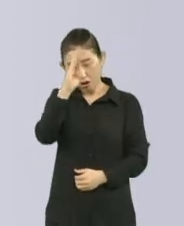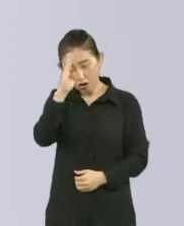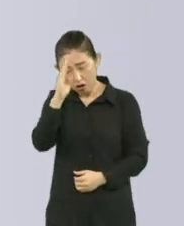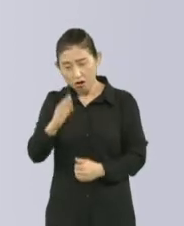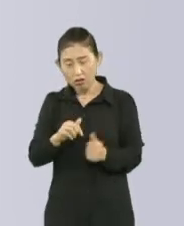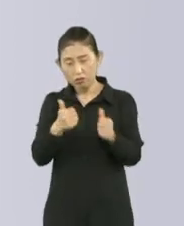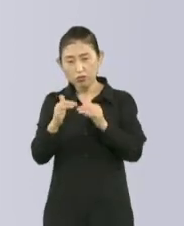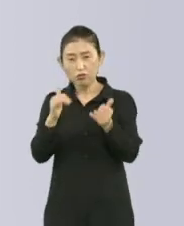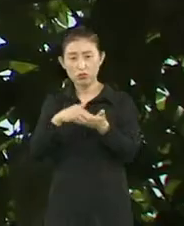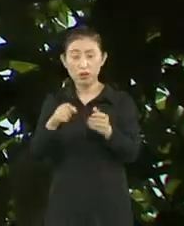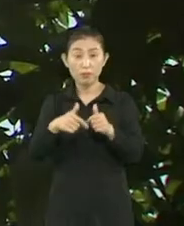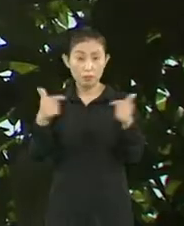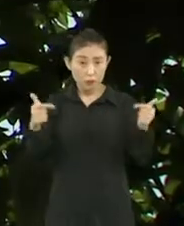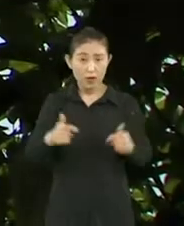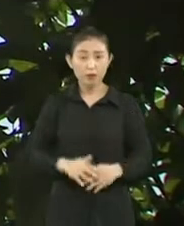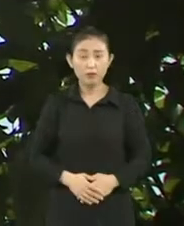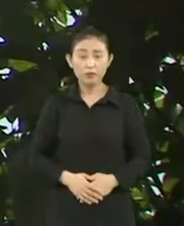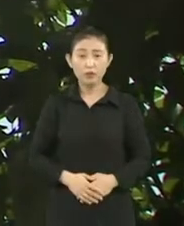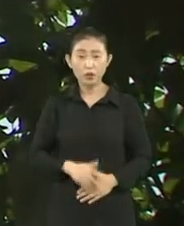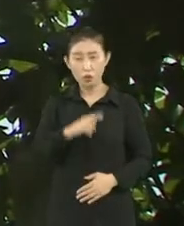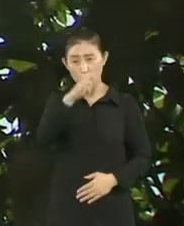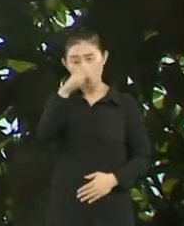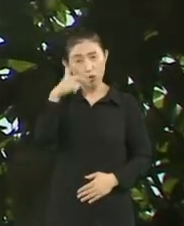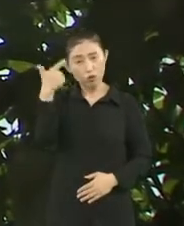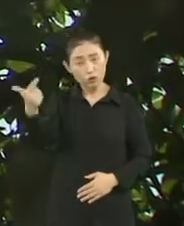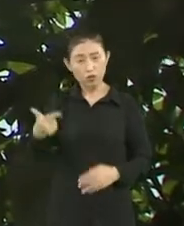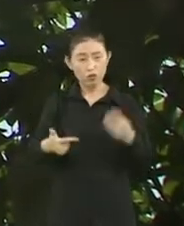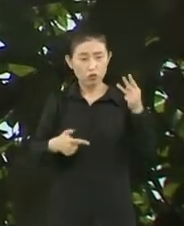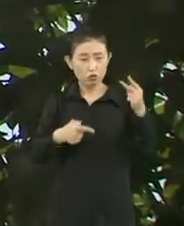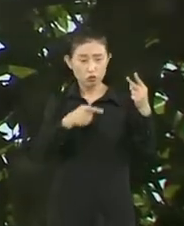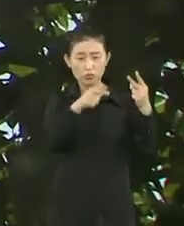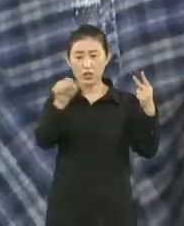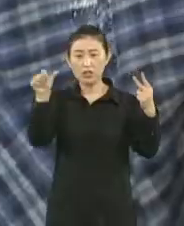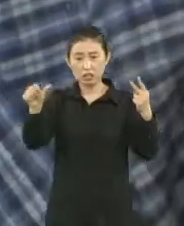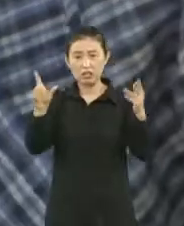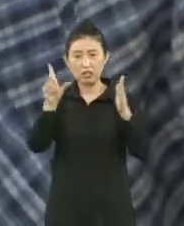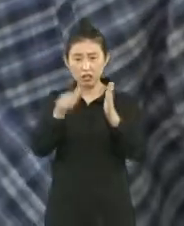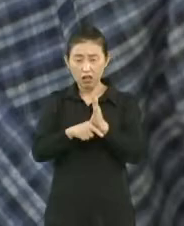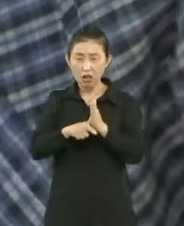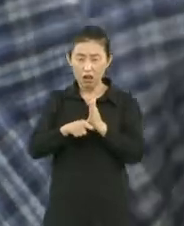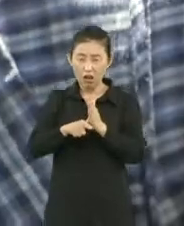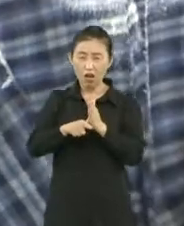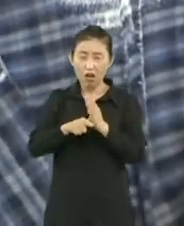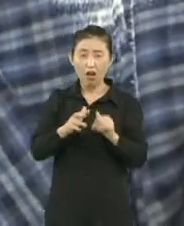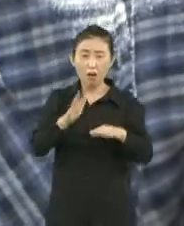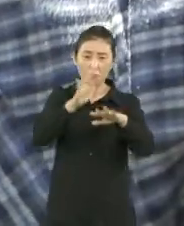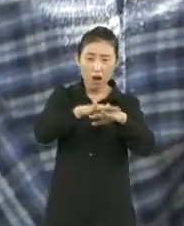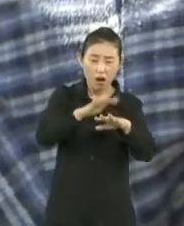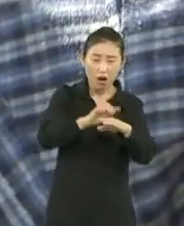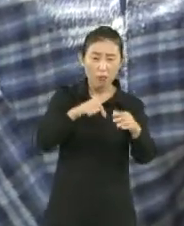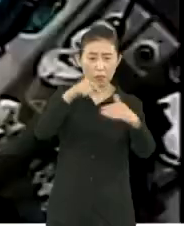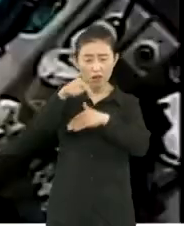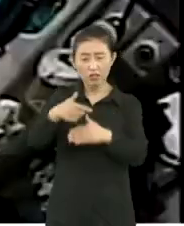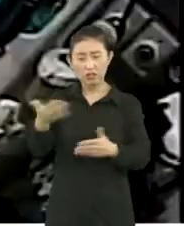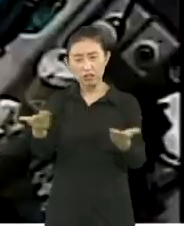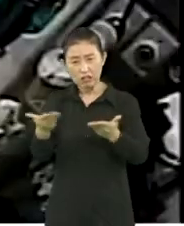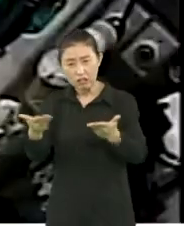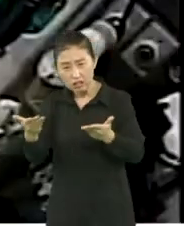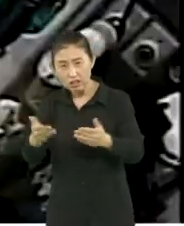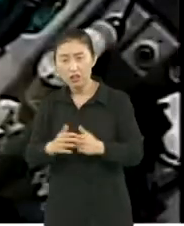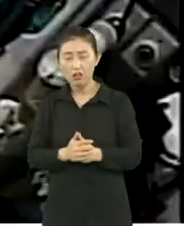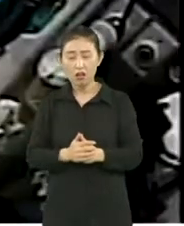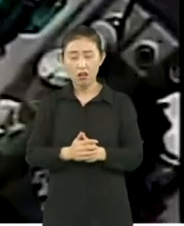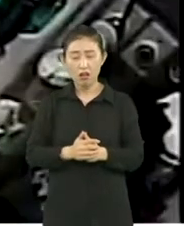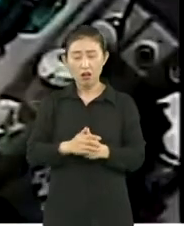크게 늘었습니다 오후 2시부터 5시 사이 실외 작업장과 눈 밭 길가 등에서 환자